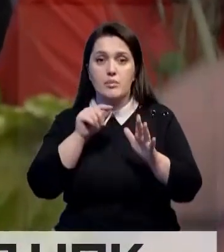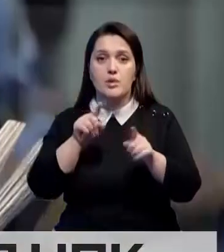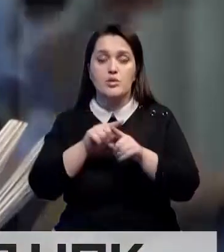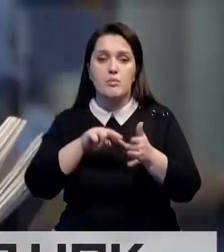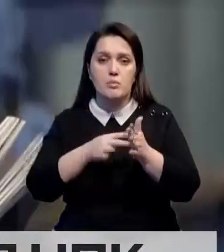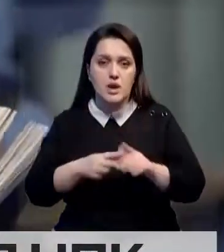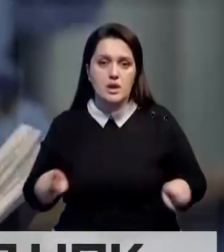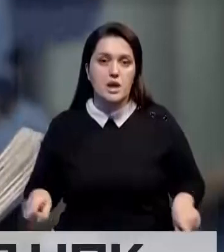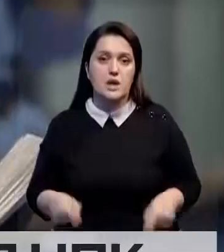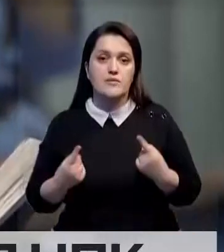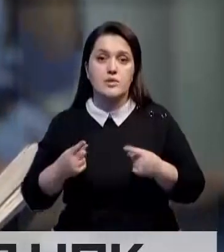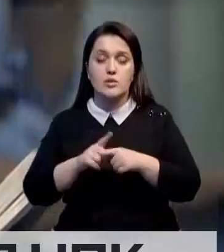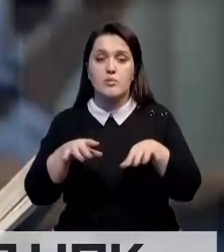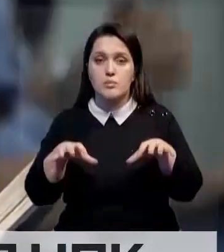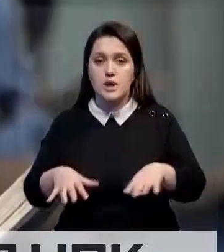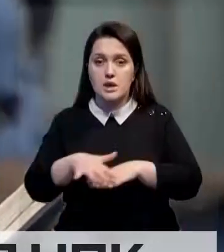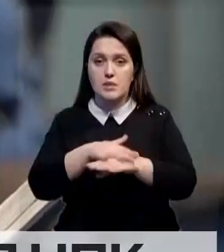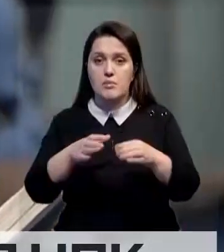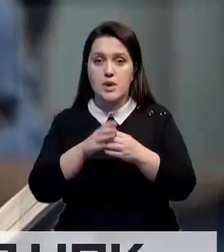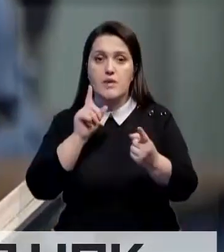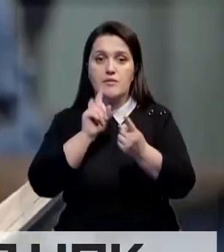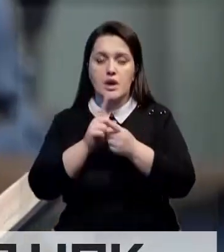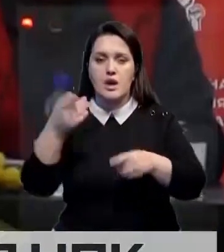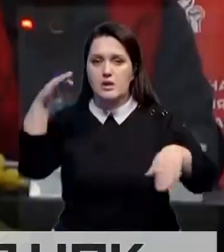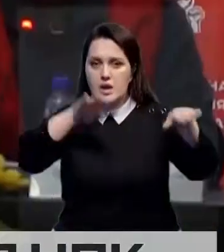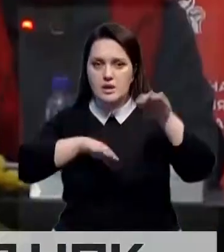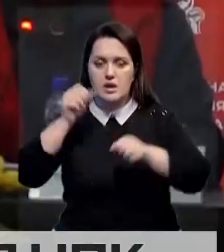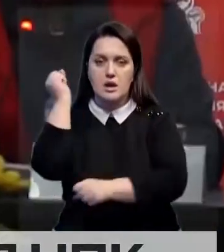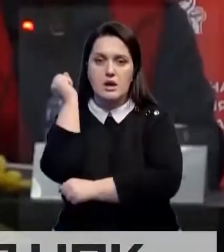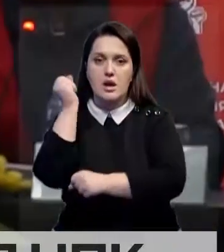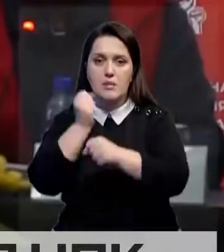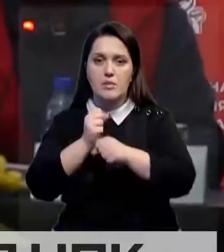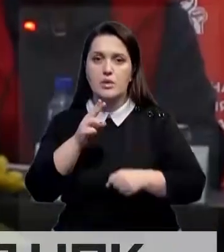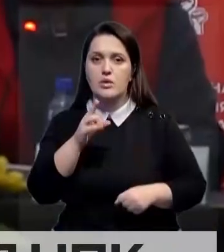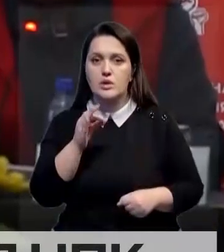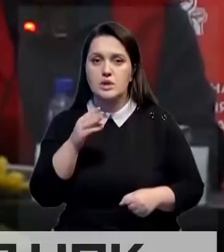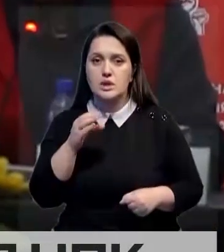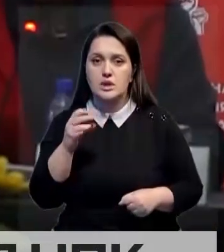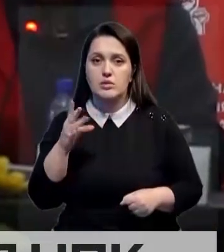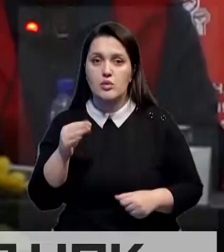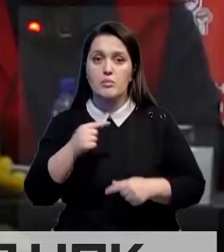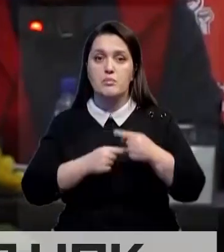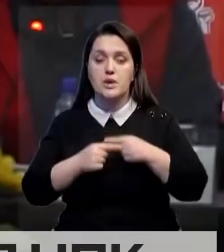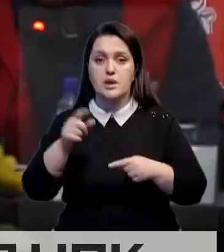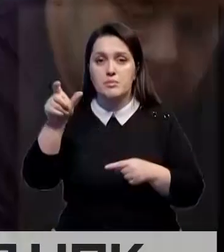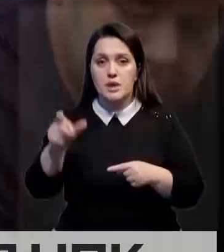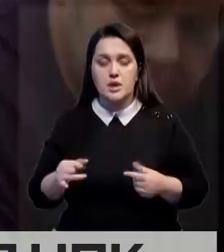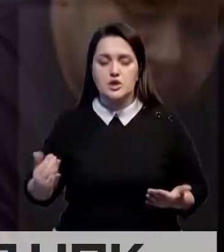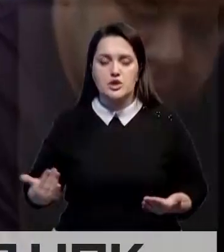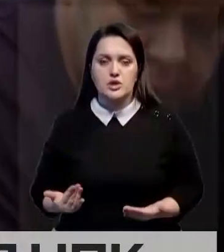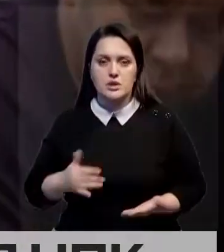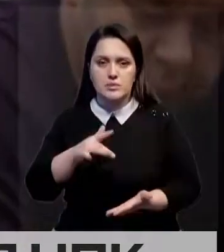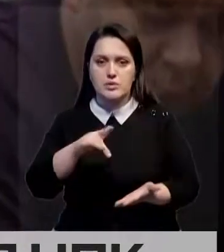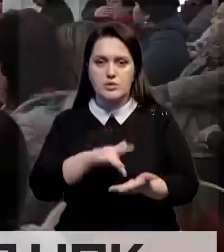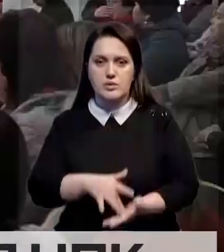развитию сектора. Кроме того, председатель Народной партии встретился с горняками шахты имени Костенко, предпринимателями и жителями